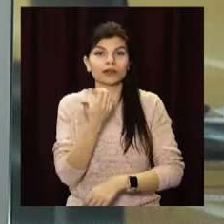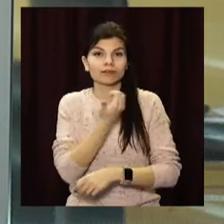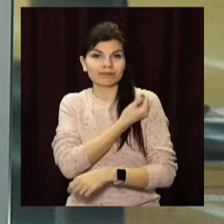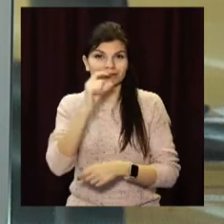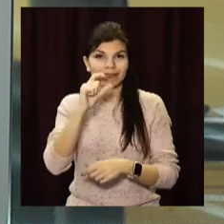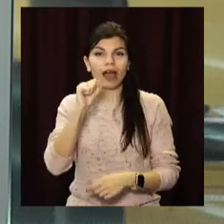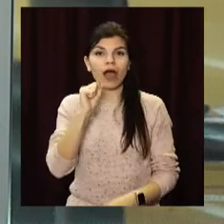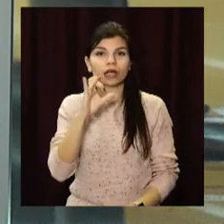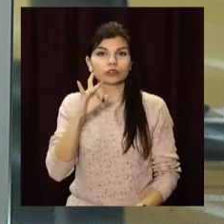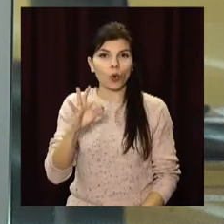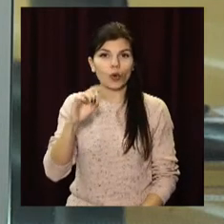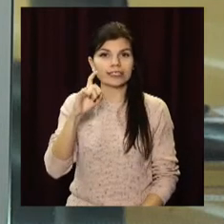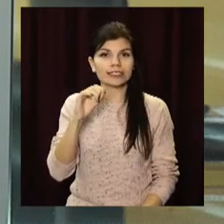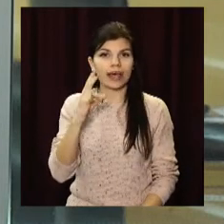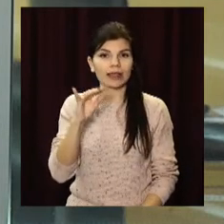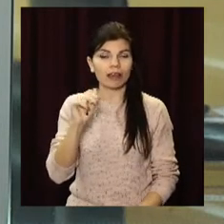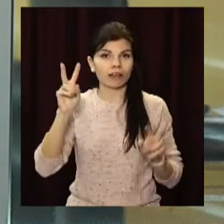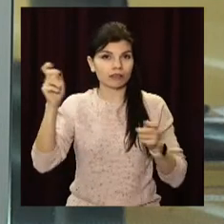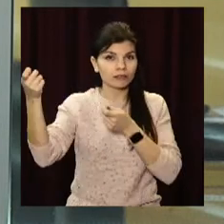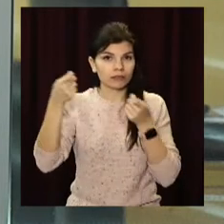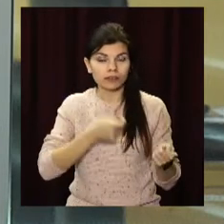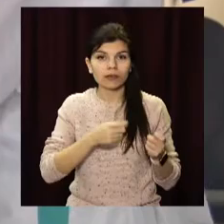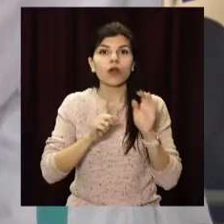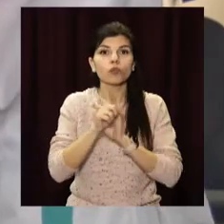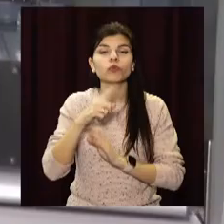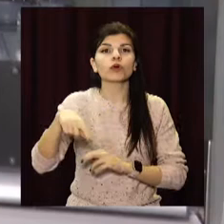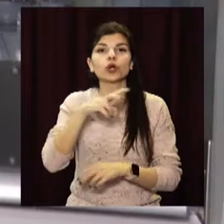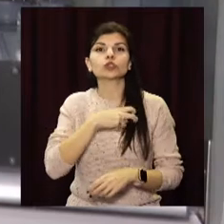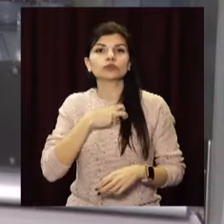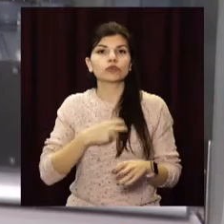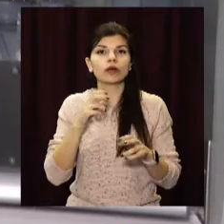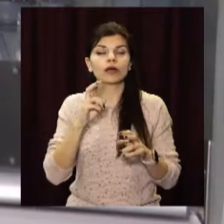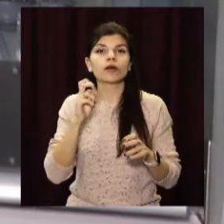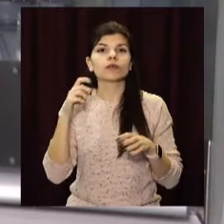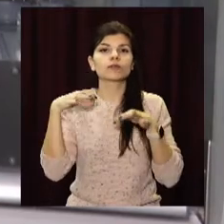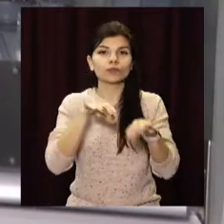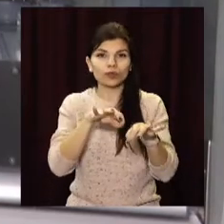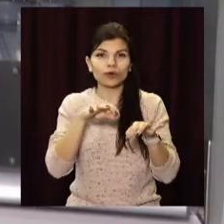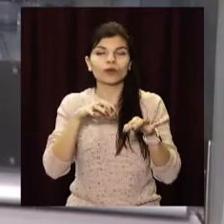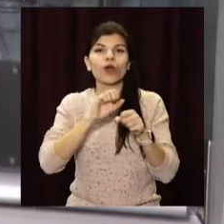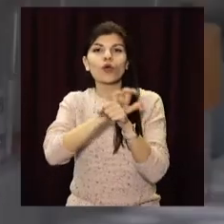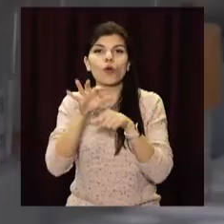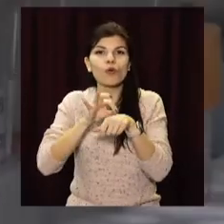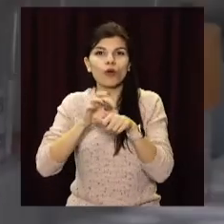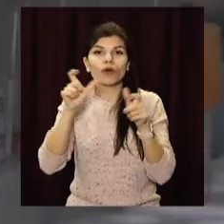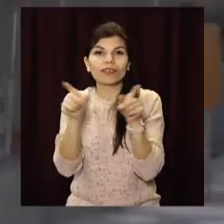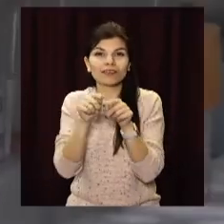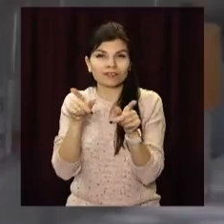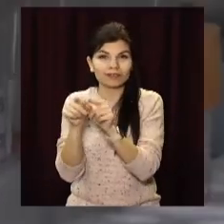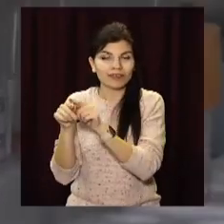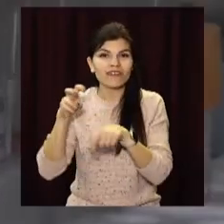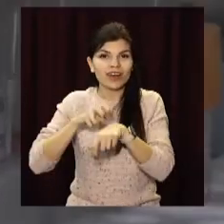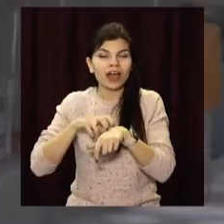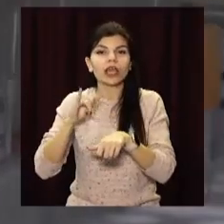препарату AstraZeneca. Найпершими вакцинуватимуть лікарів із зони ризику, медиків мобільних бригад імунізації, ковідних госпітальних баз та